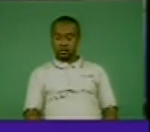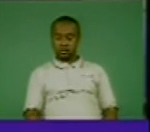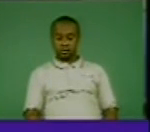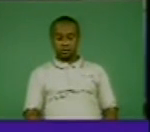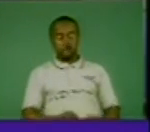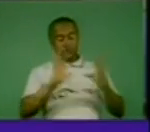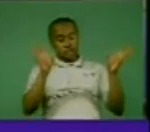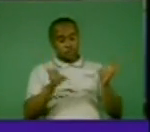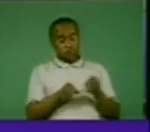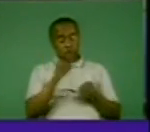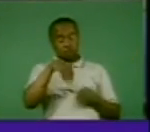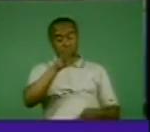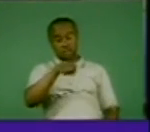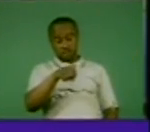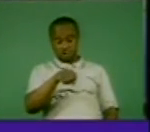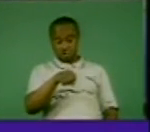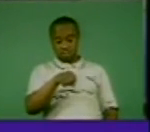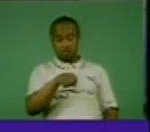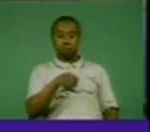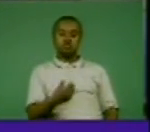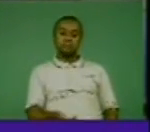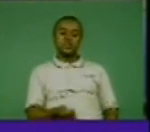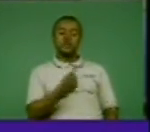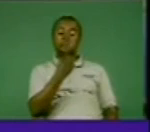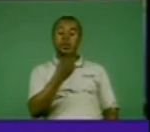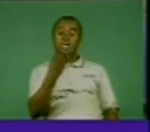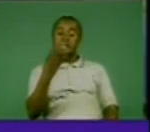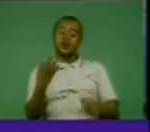ibara zilikuwa kura 148.